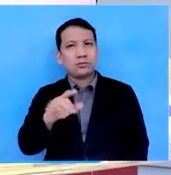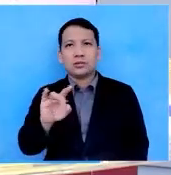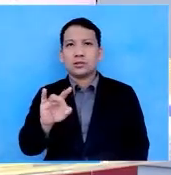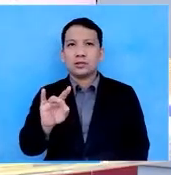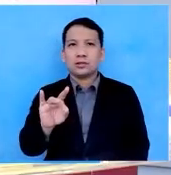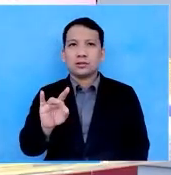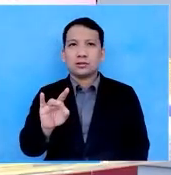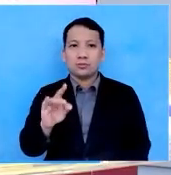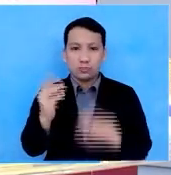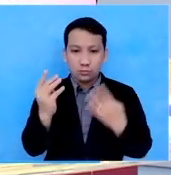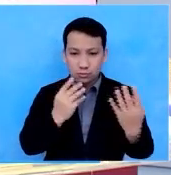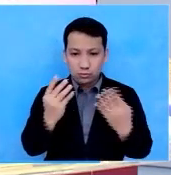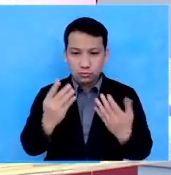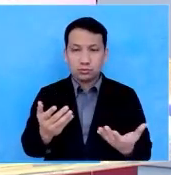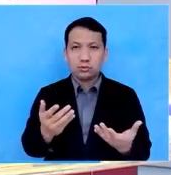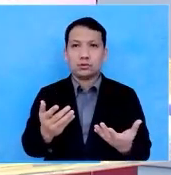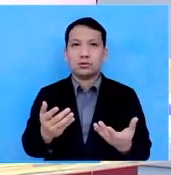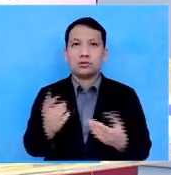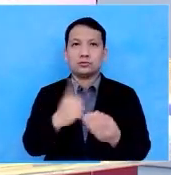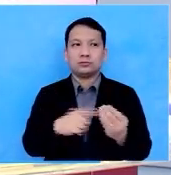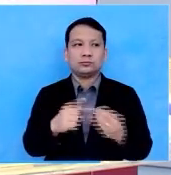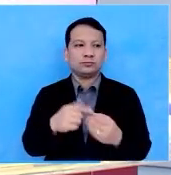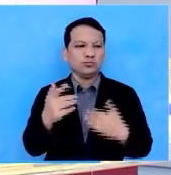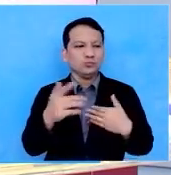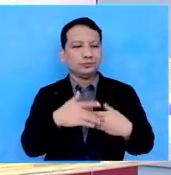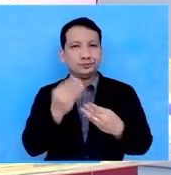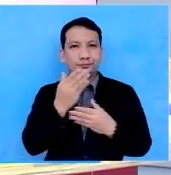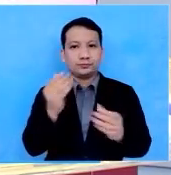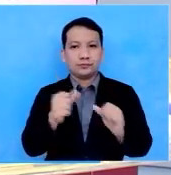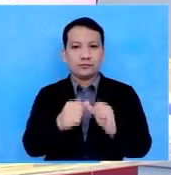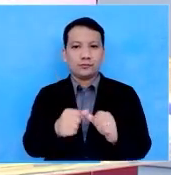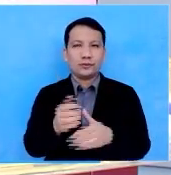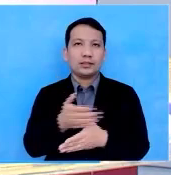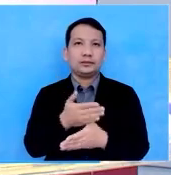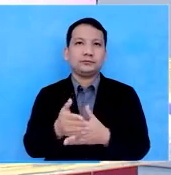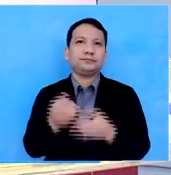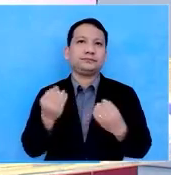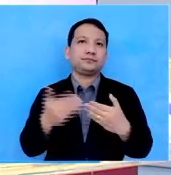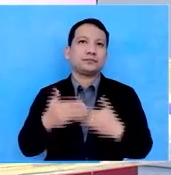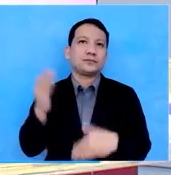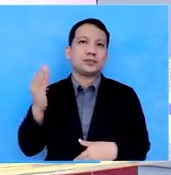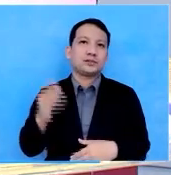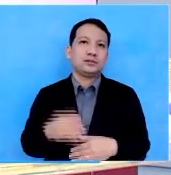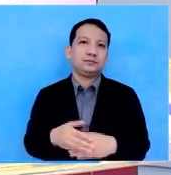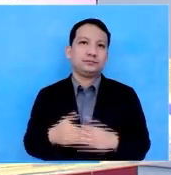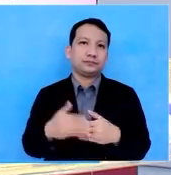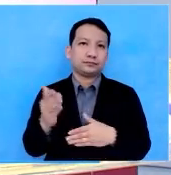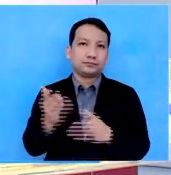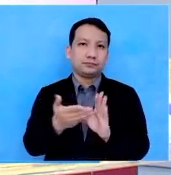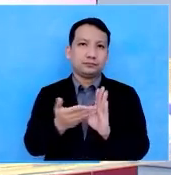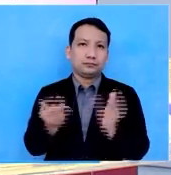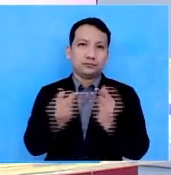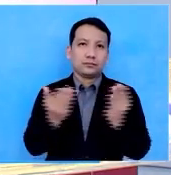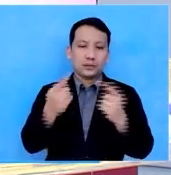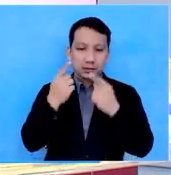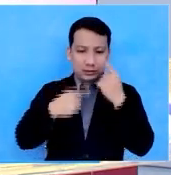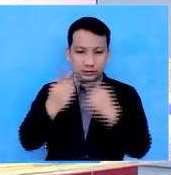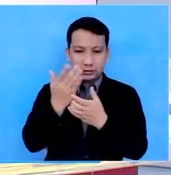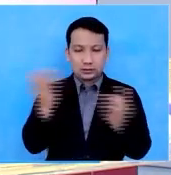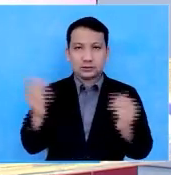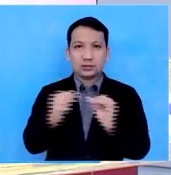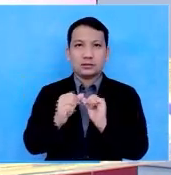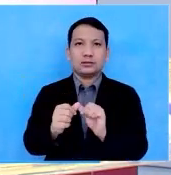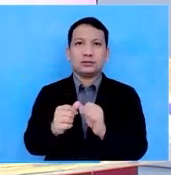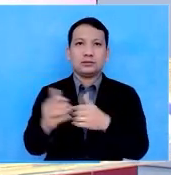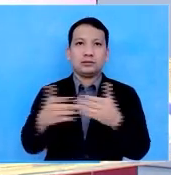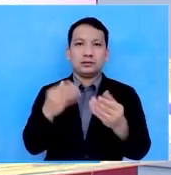birthday niya yun. So yun po, natouch ako. Din ang sinay ko po sa TikTok, marami pong nakarelate. And yun, marami pong napaiyak din at siguro